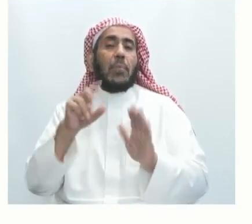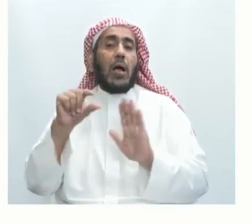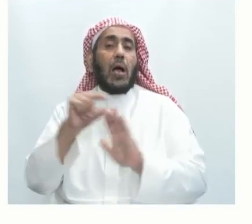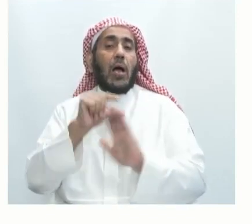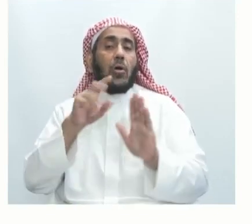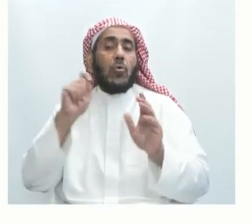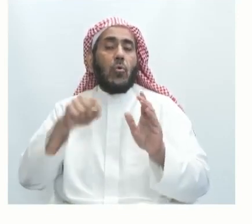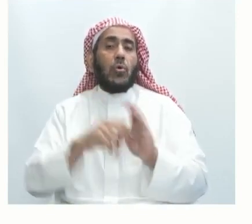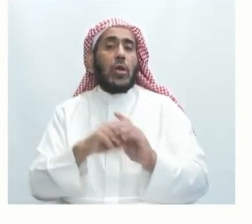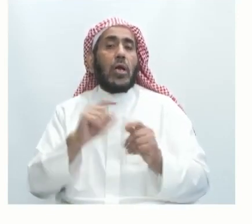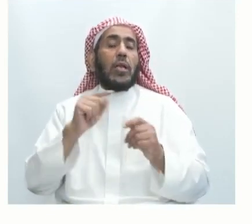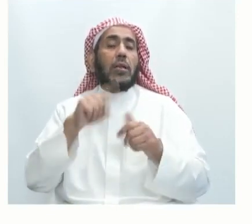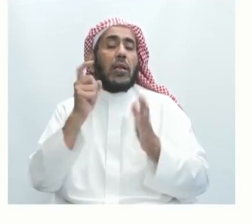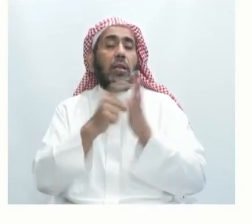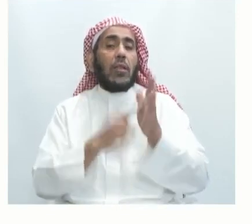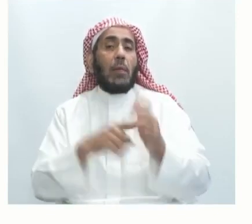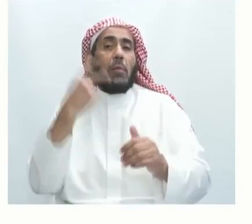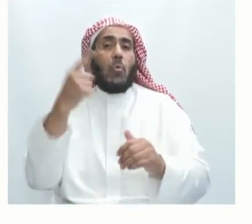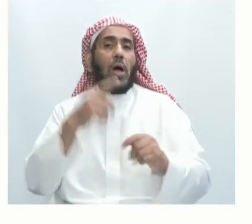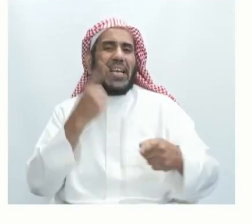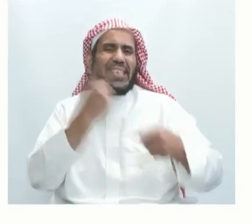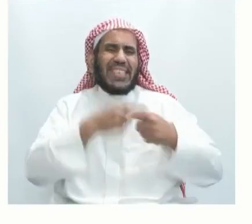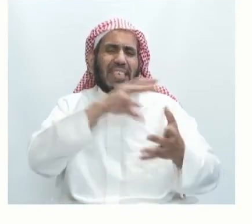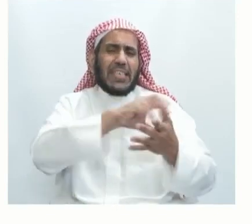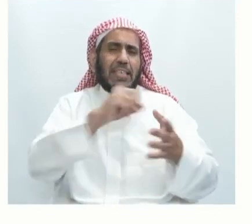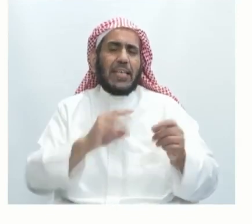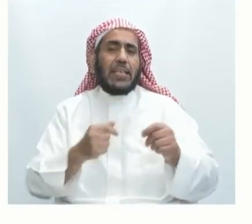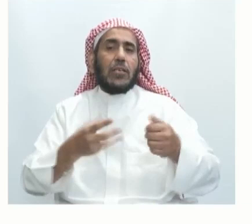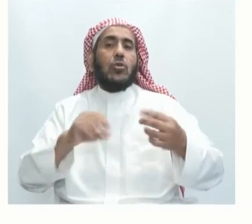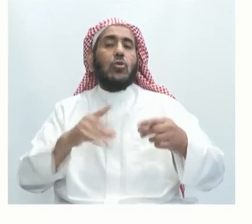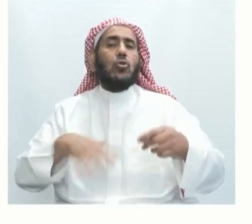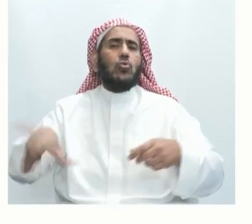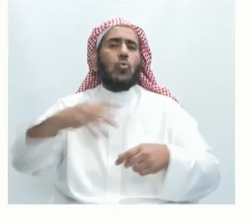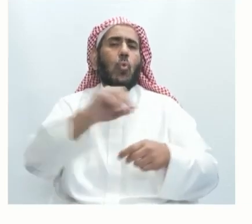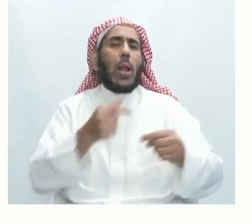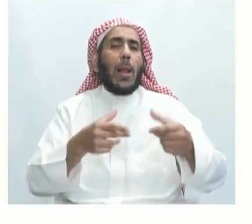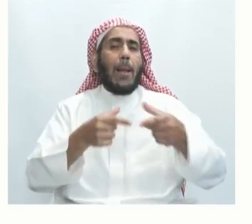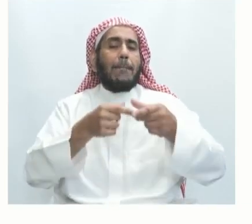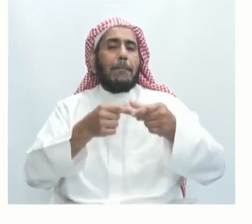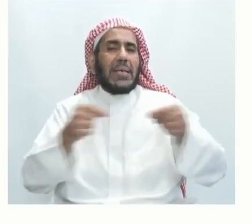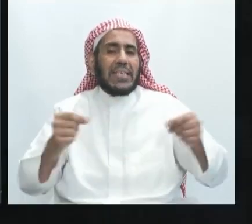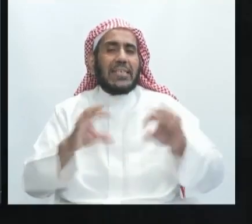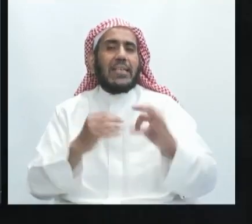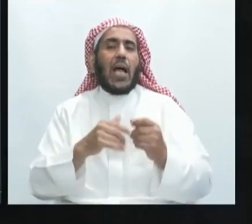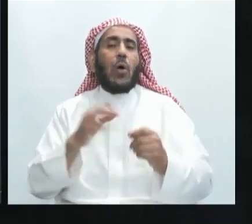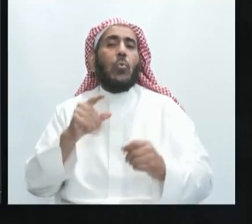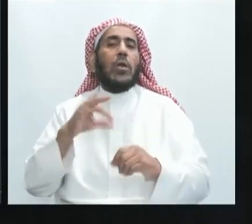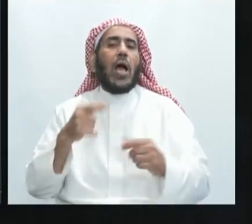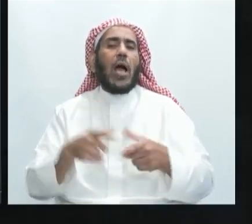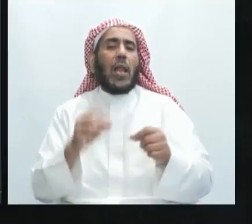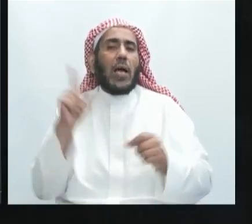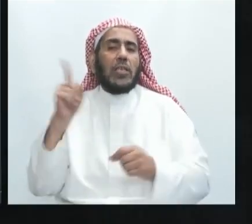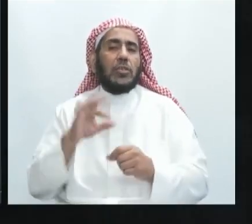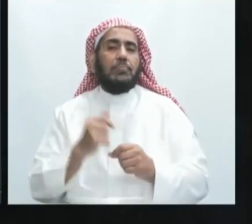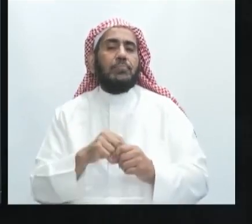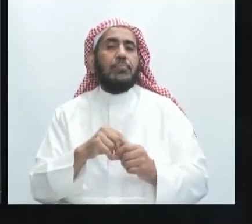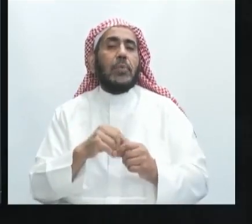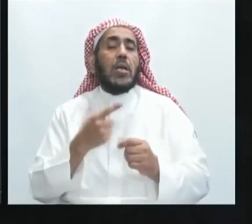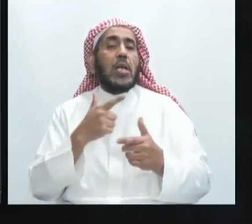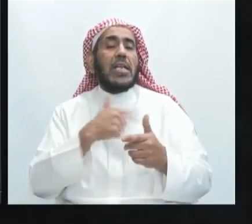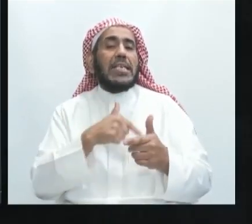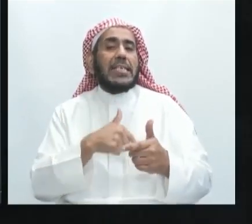القانون النظام الموحد للتعدين لدول مجلس التعاون فهذا مثال واضح وبين فيما يطلق عليه باسم